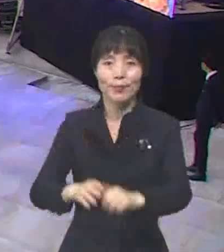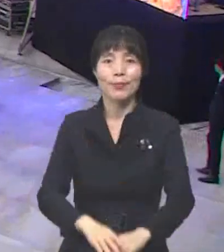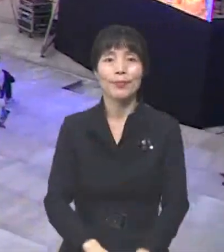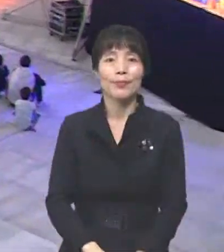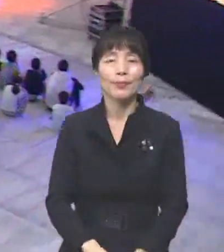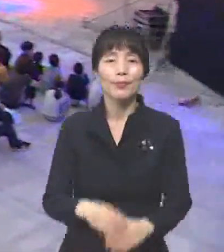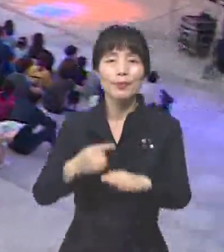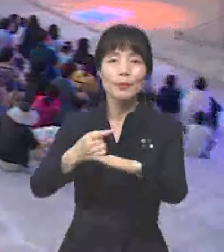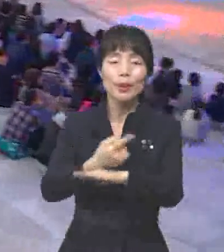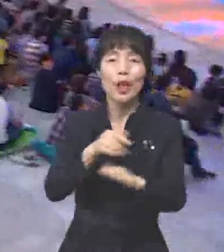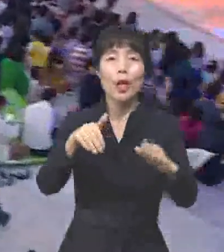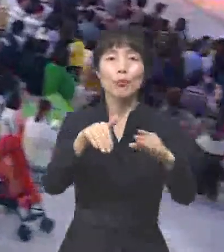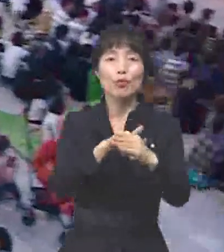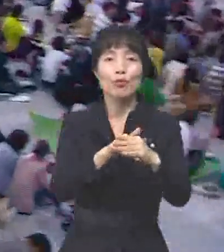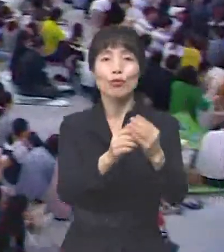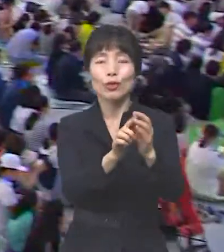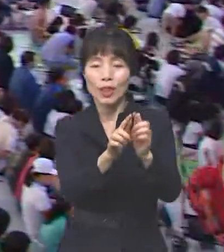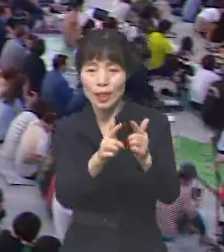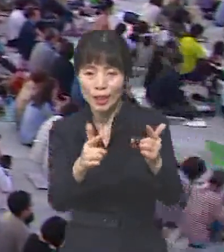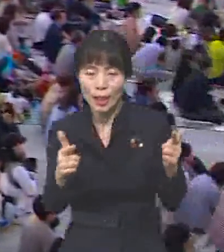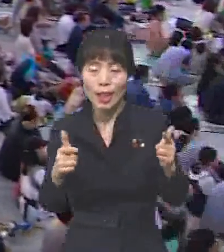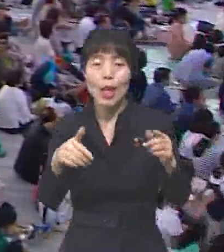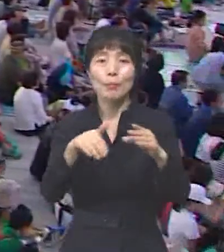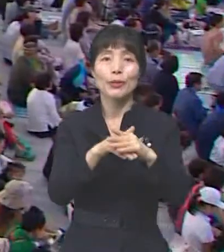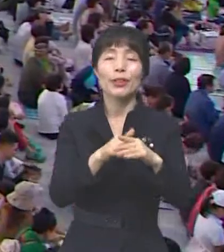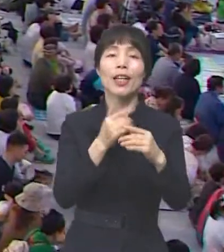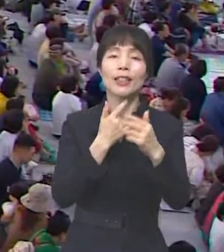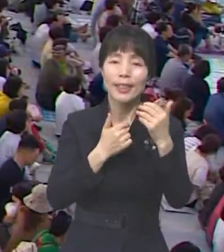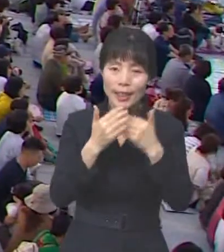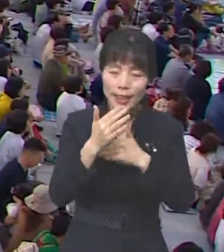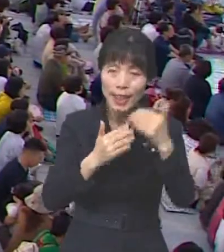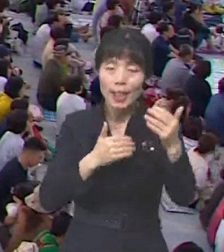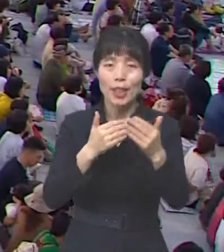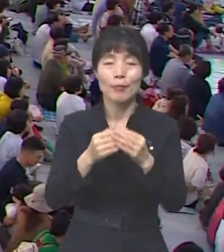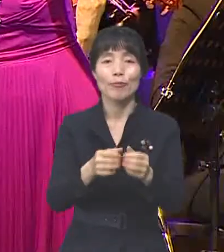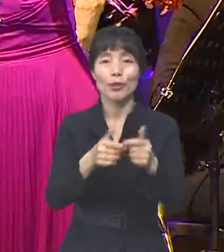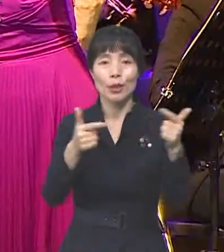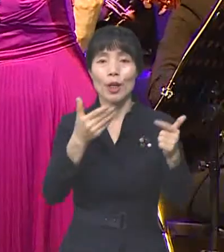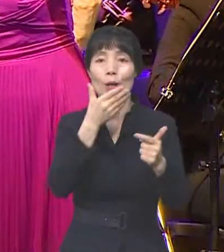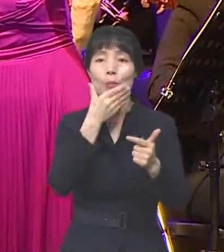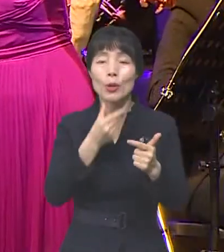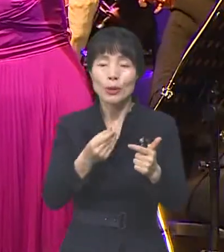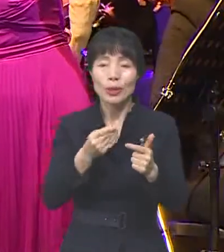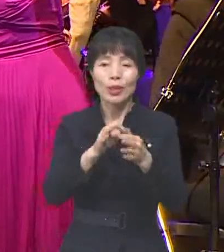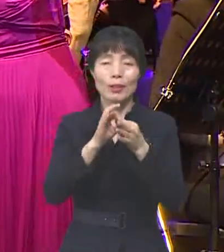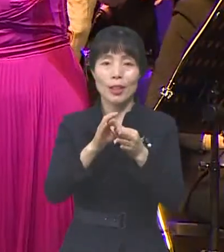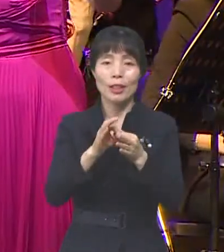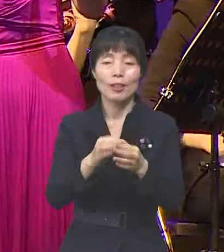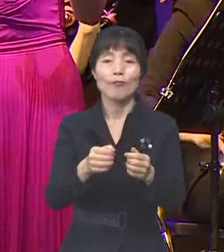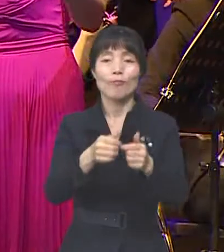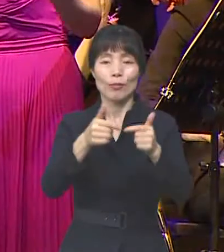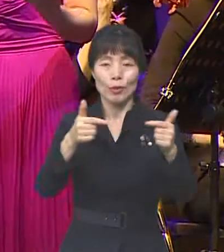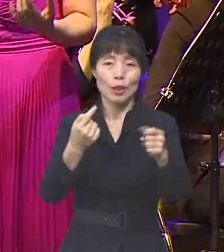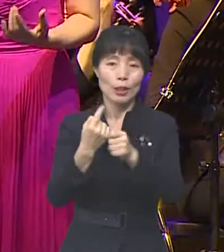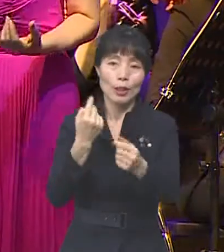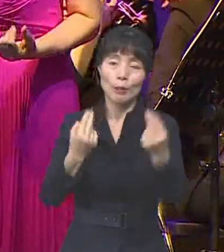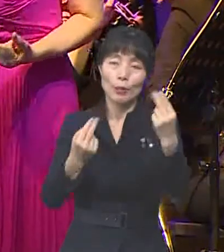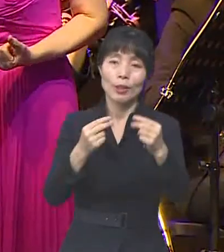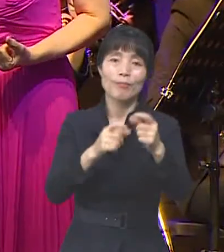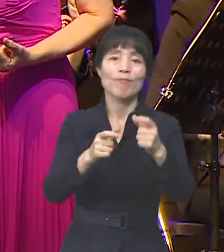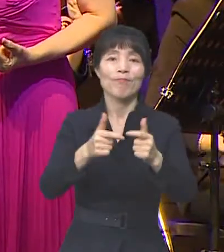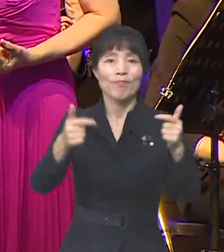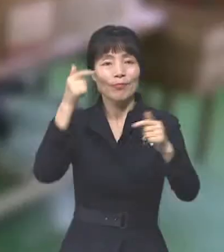이 밖에 문화충전소를 중심으로 한 문화체육 인프라를 늘리고 복지 분야 인프라도 전년보다 확충한다는